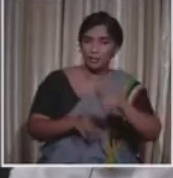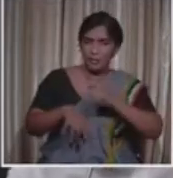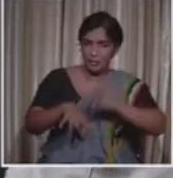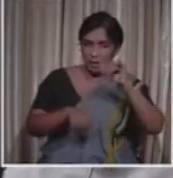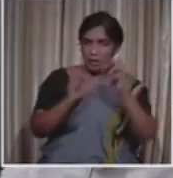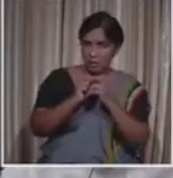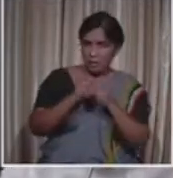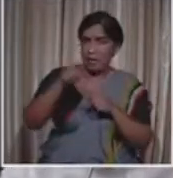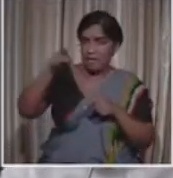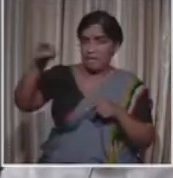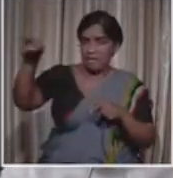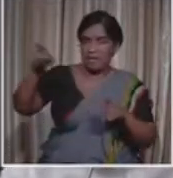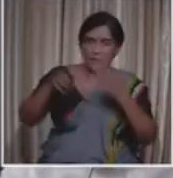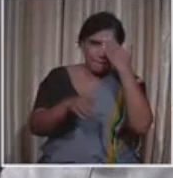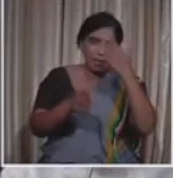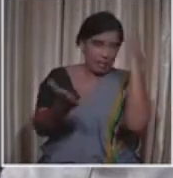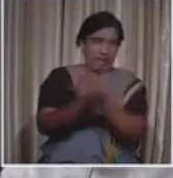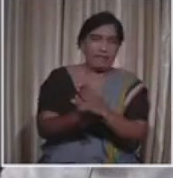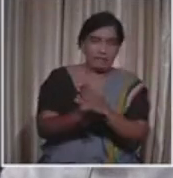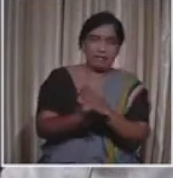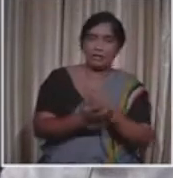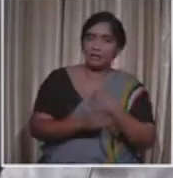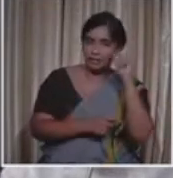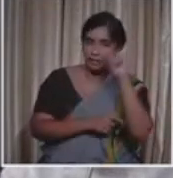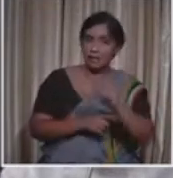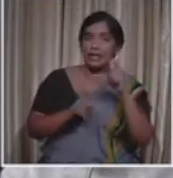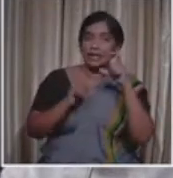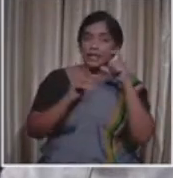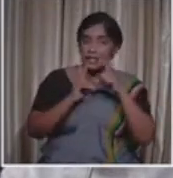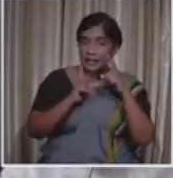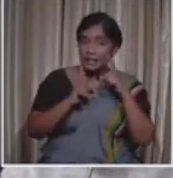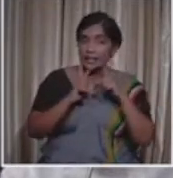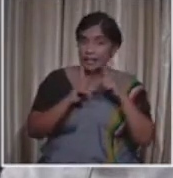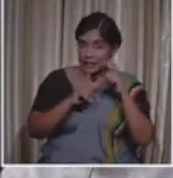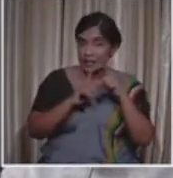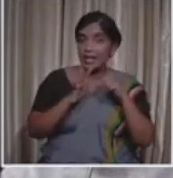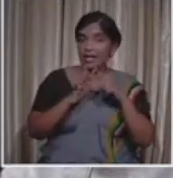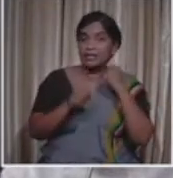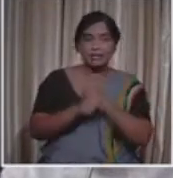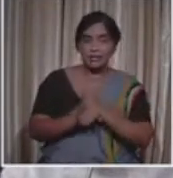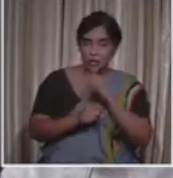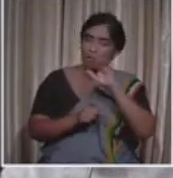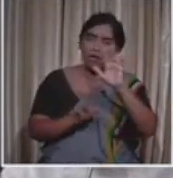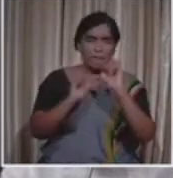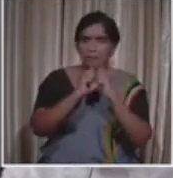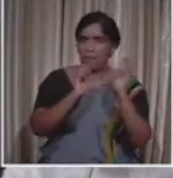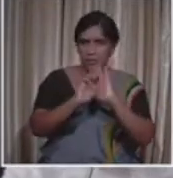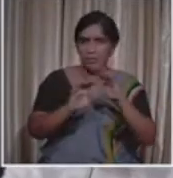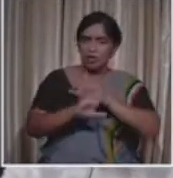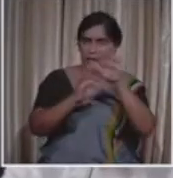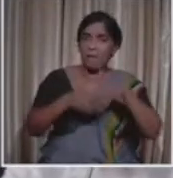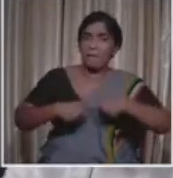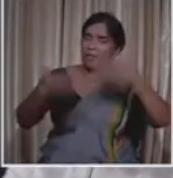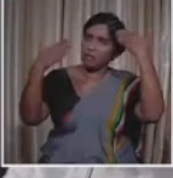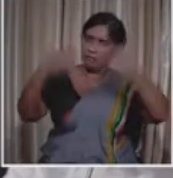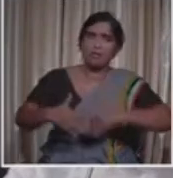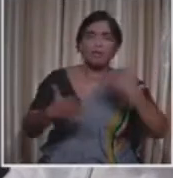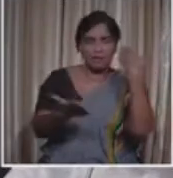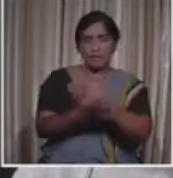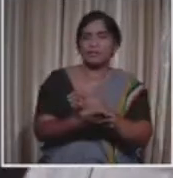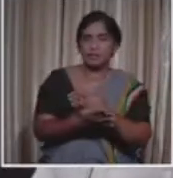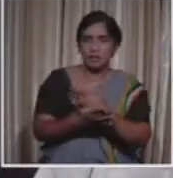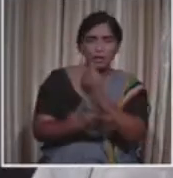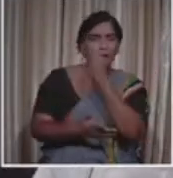අවස්ථාවන් සිද්ධු වීමක් සිද්ධ වෙන්න යනවා කරුණාකර මේක නවත්තන්න. DIG තෙන්නකොට මහත්තයා මට කිව්වා කිසිම ගැටලුවක් නැහැ සර් සියලුම රෝඩ් බ්ලොක්ස් දාලා තියෙන අපි මේක නවත්වනවා